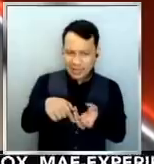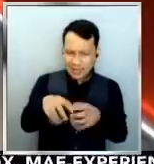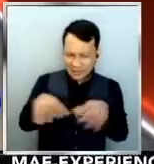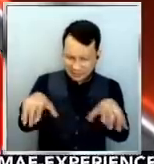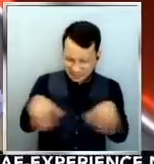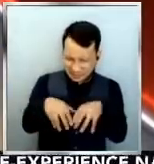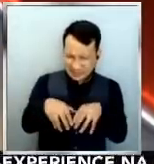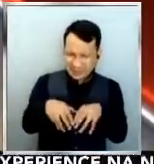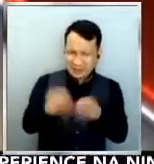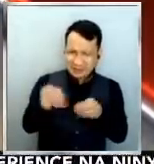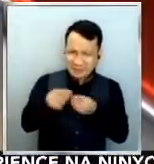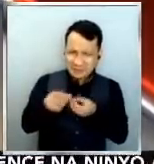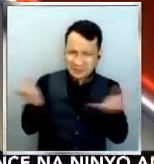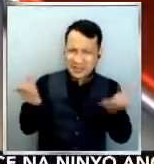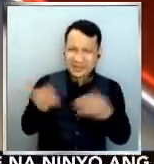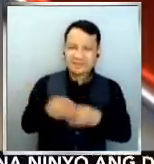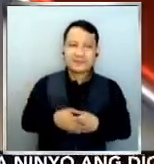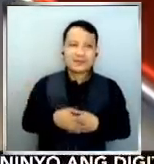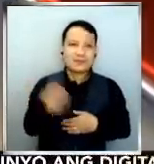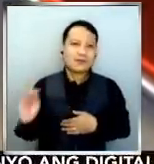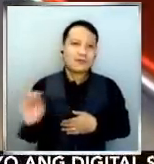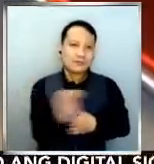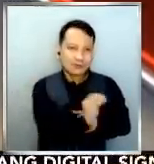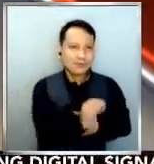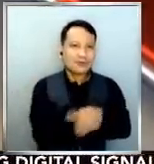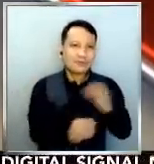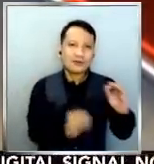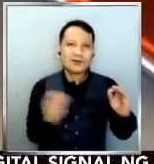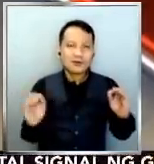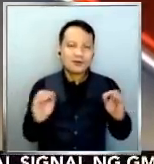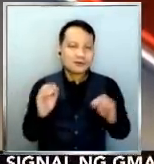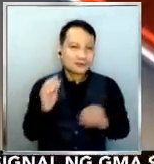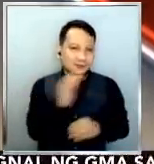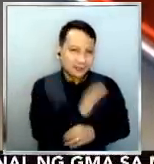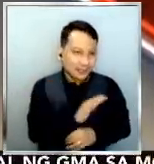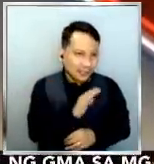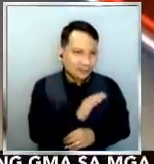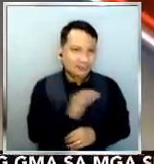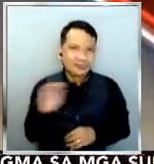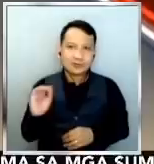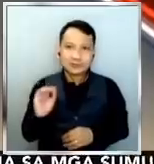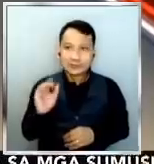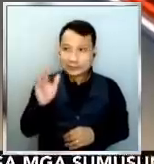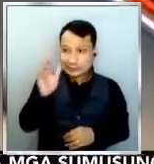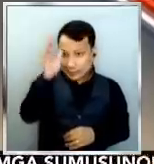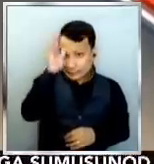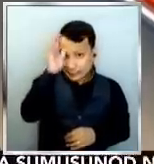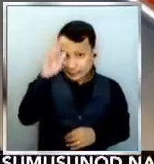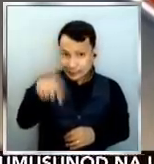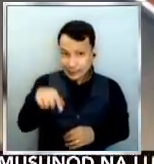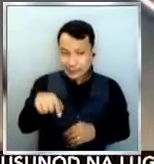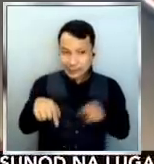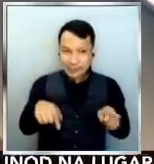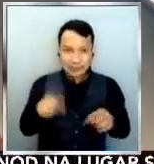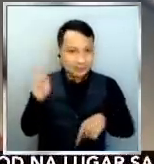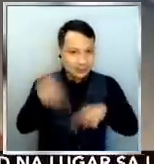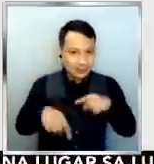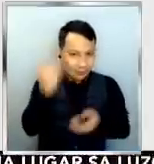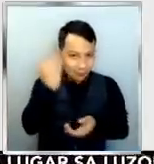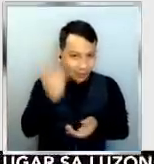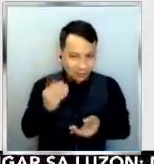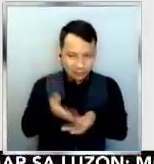siya, kanya-kanya kasi din sila ugali. Si Daddy Basti mapagbigay siya, kapag ka, hindi siya kasha or hindi siya mag parang mag-giveaway muna